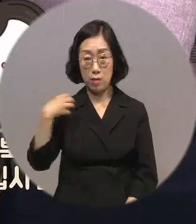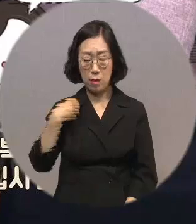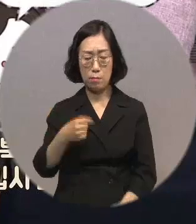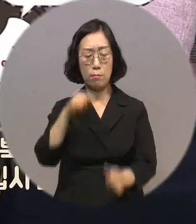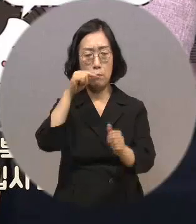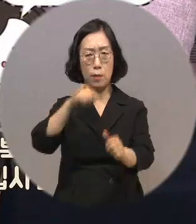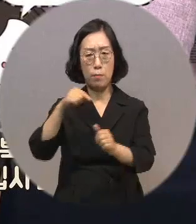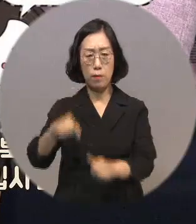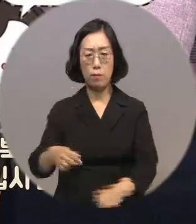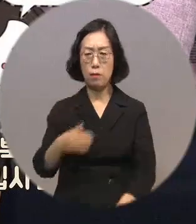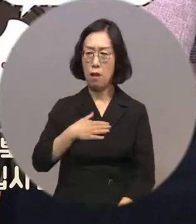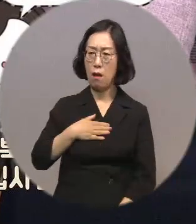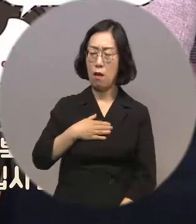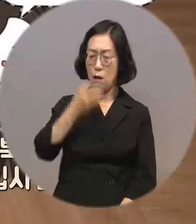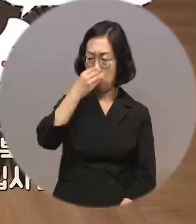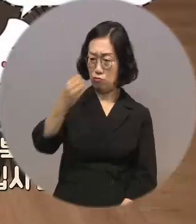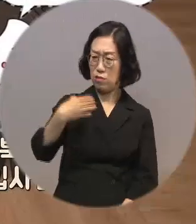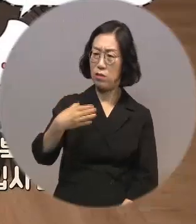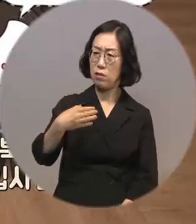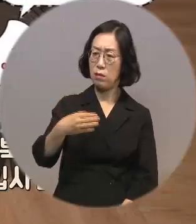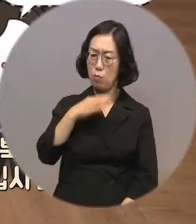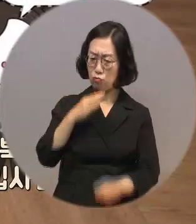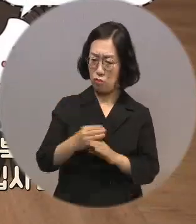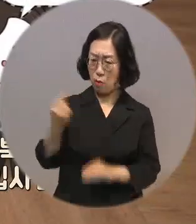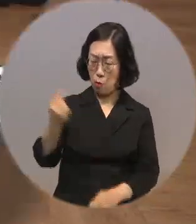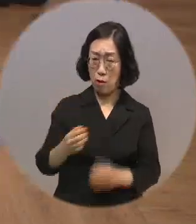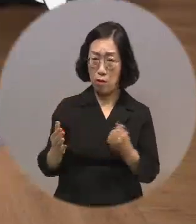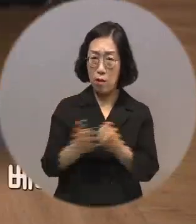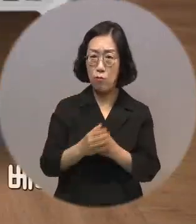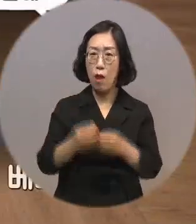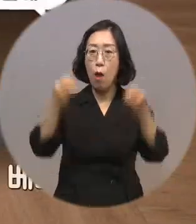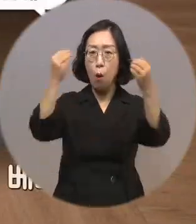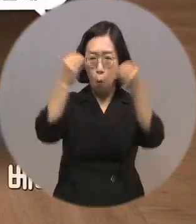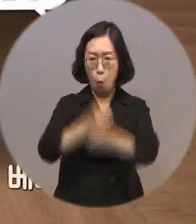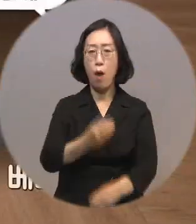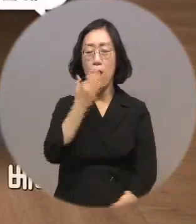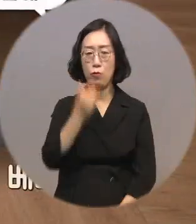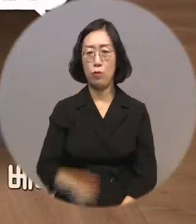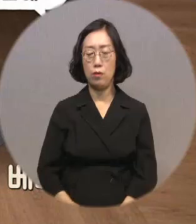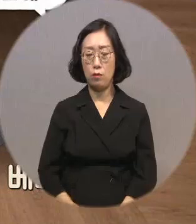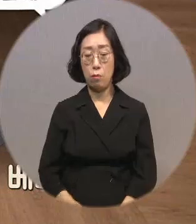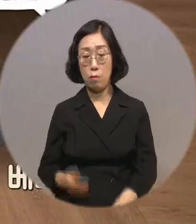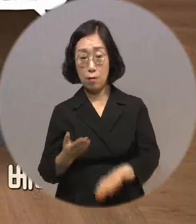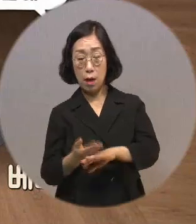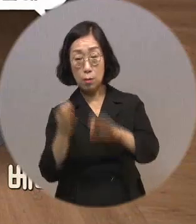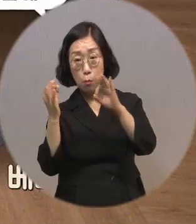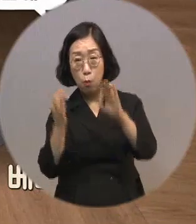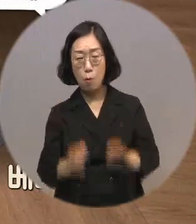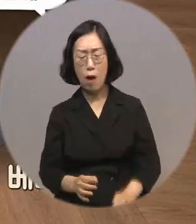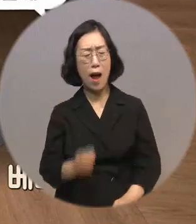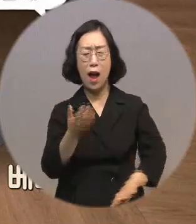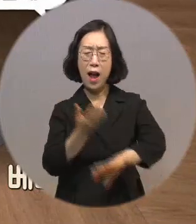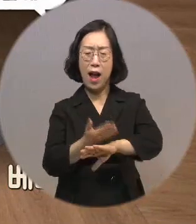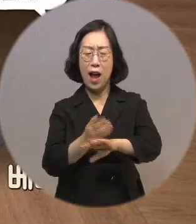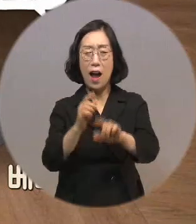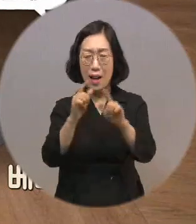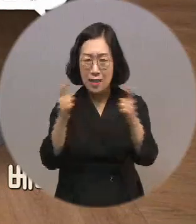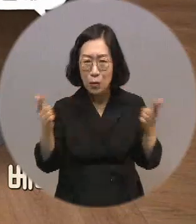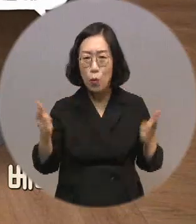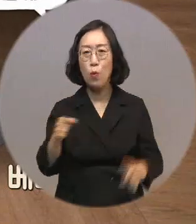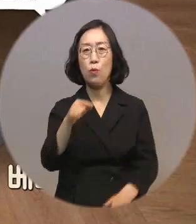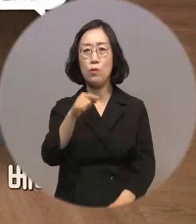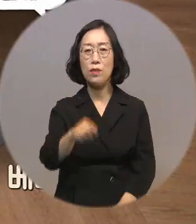내가 북에서 왔다고 나를 무시하는 건가? 맞아. 그러니까 이렇게 오해하는 거죠. 맞아. 그러면 옆에서 누군가가 아니야, 너는 북에서 와서 그런 게